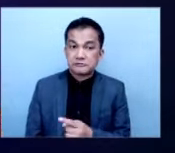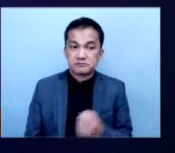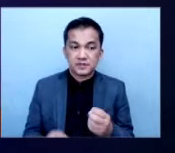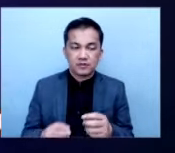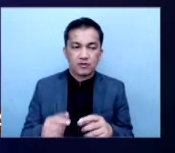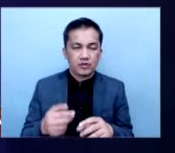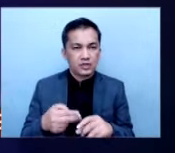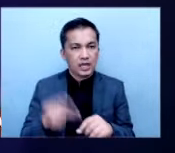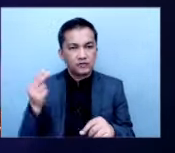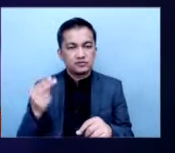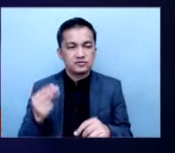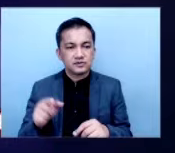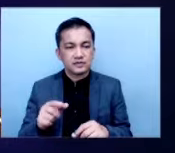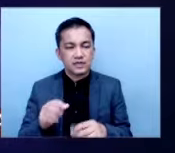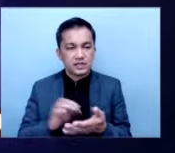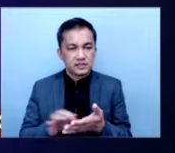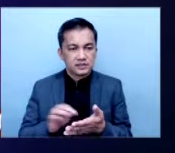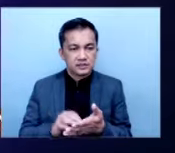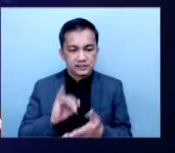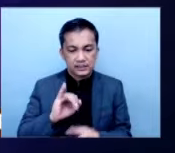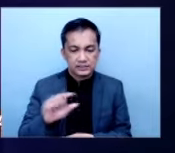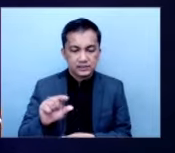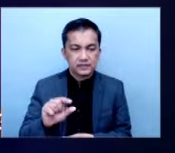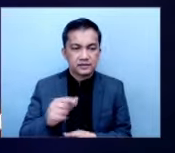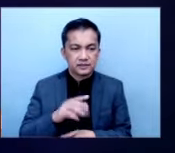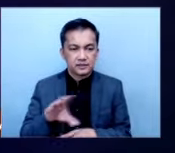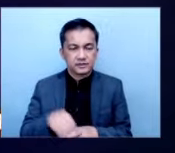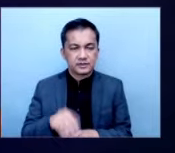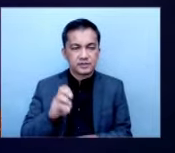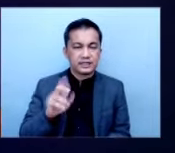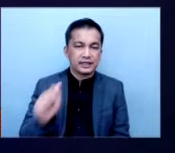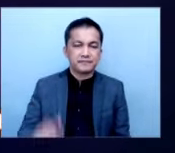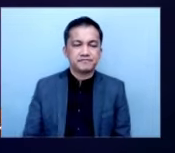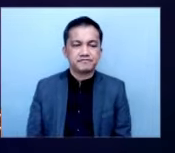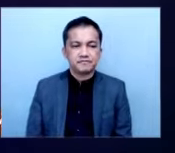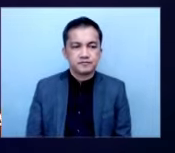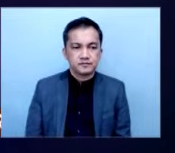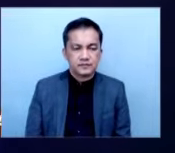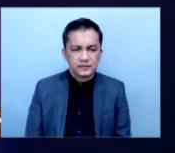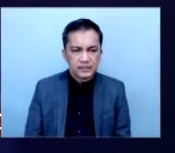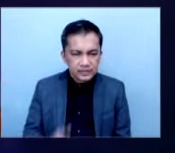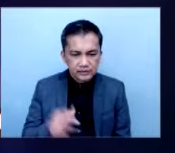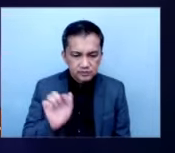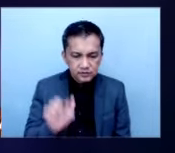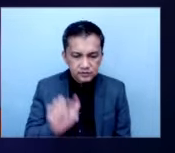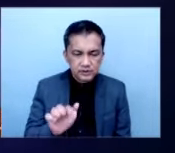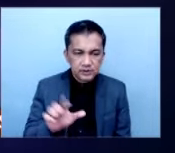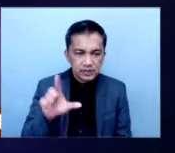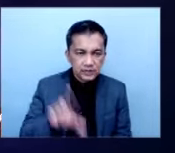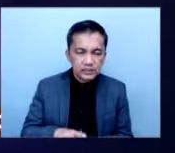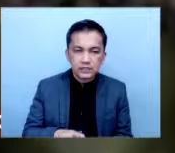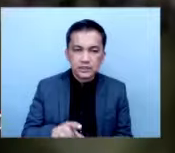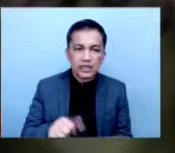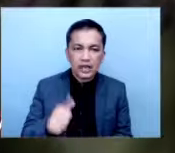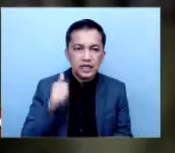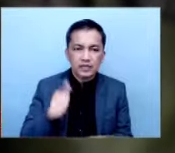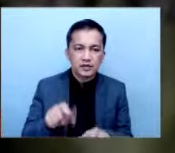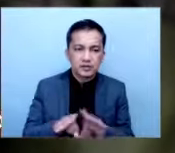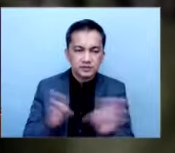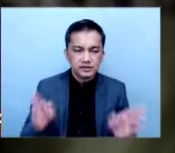out ang account pati ang kanilang Instagram na bahagi ng Meta nang subukang i-log in Ayaw namang mabuksan